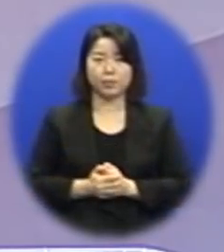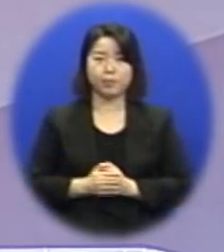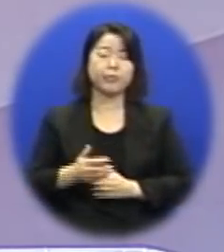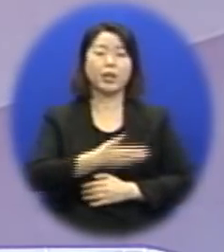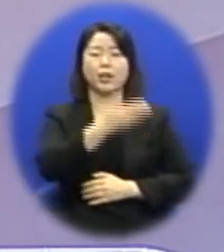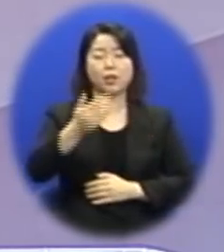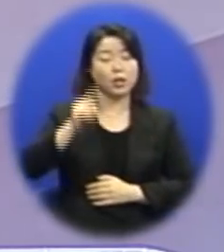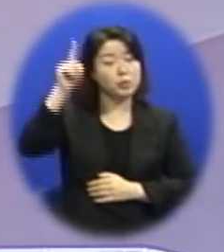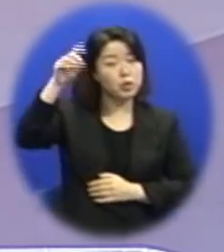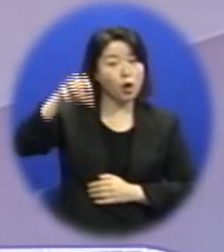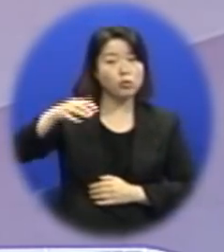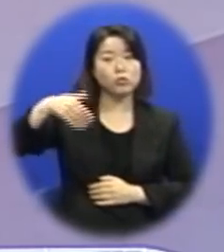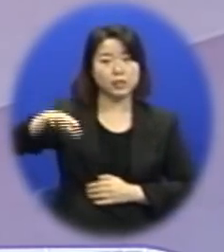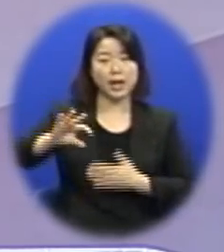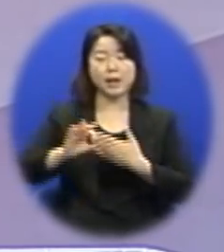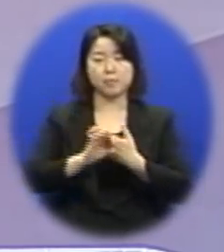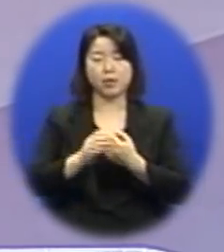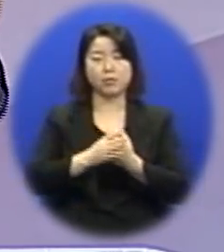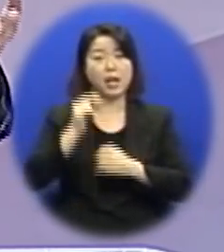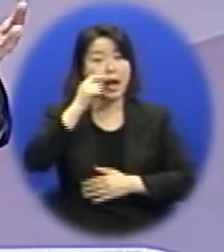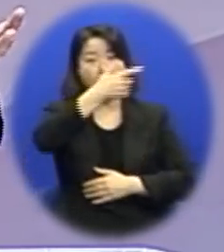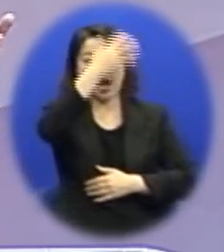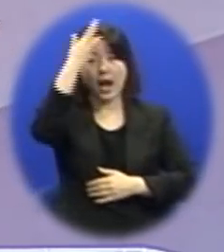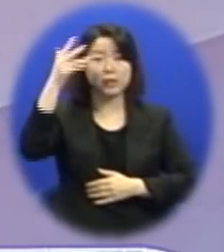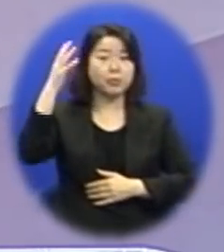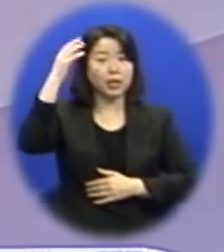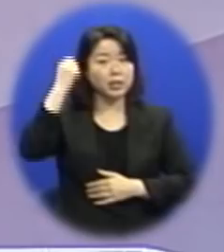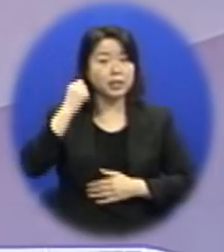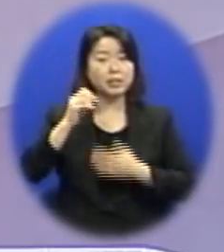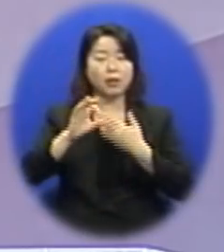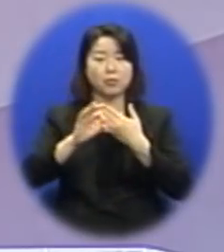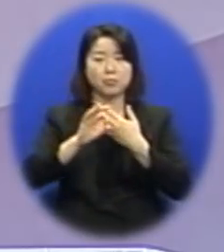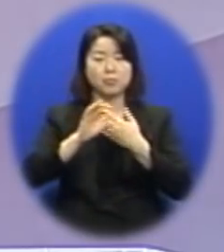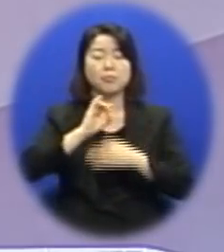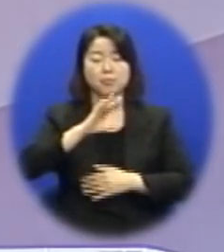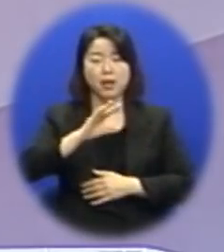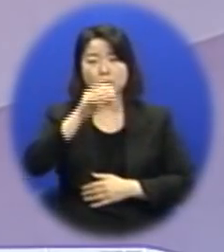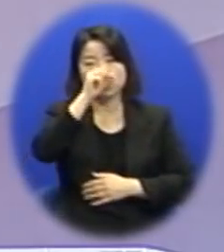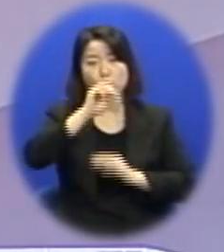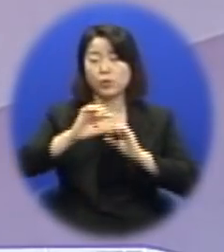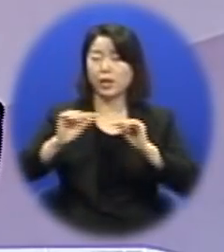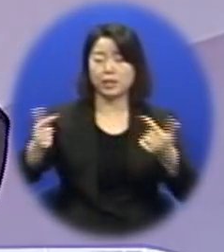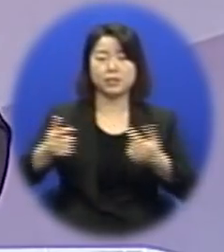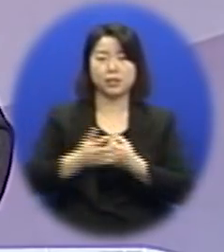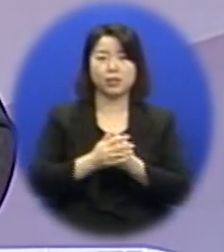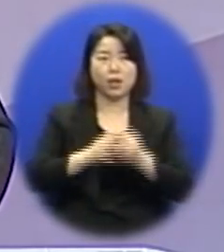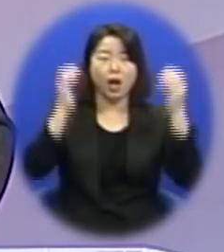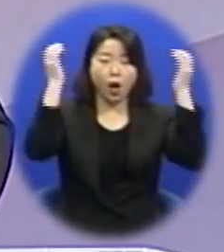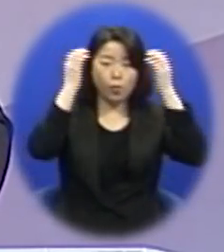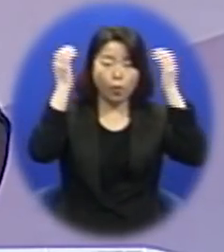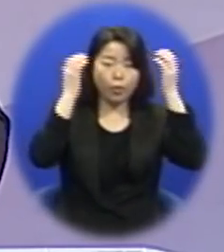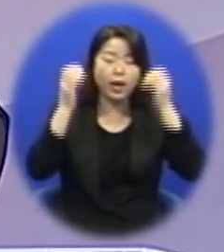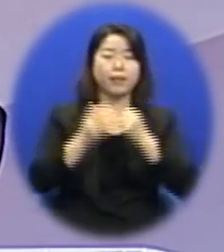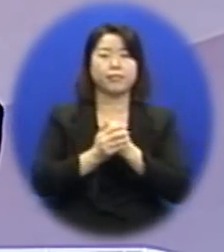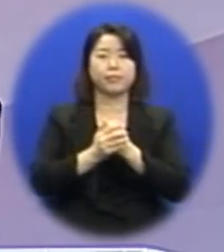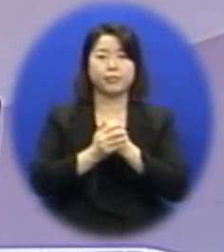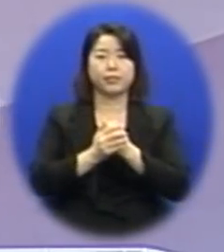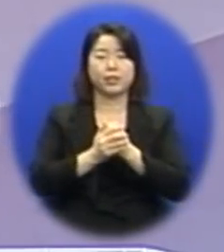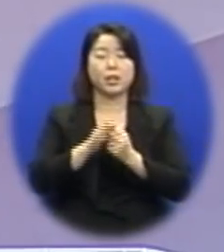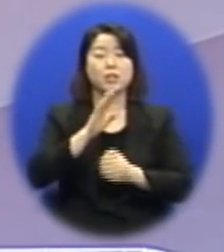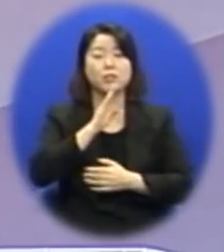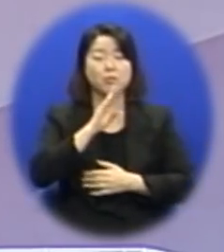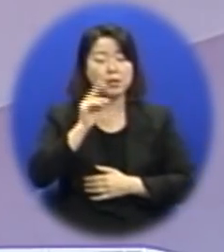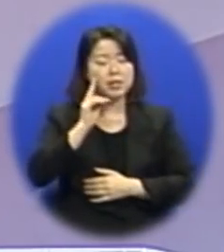여러분 천국에 가면 아름다운 기억만 좋은게 아닙니다 고난 정말